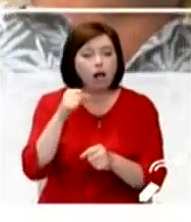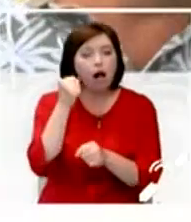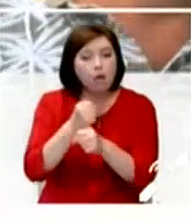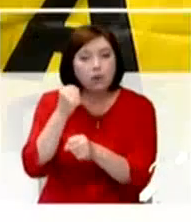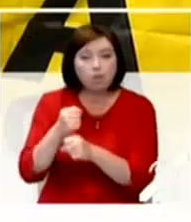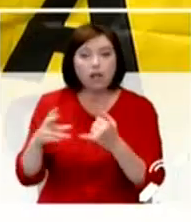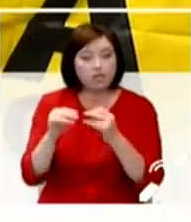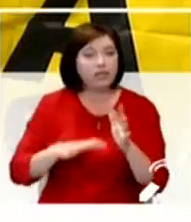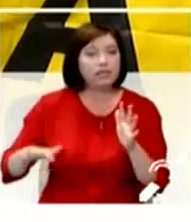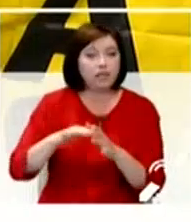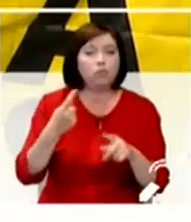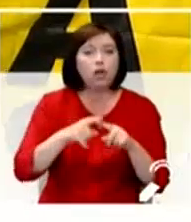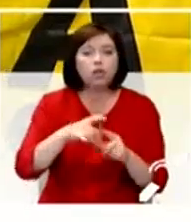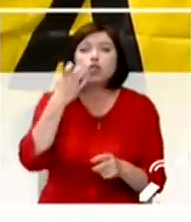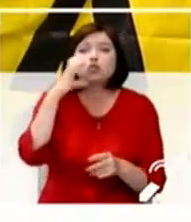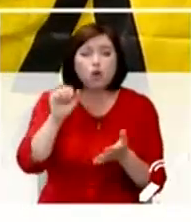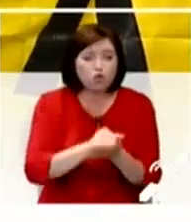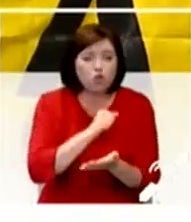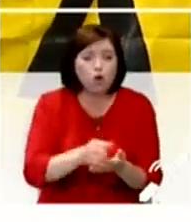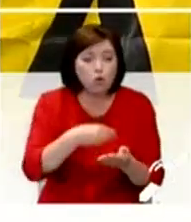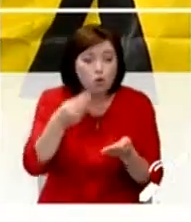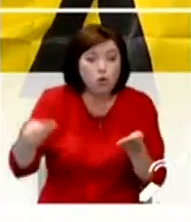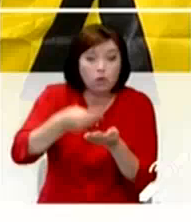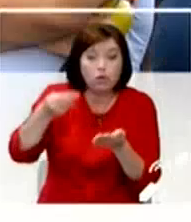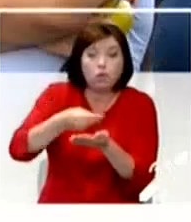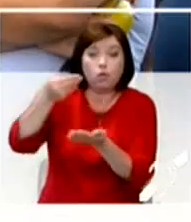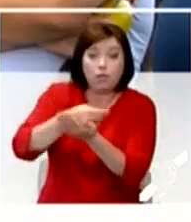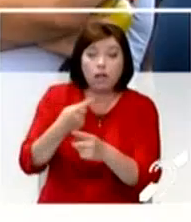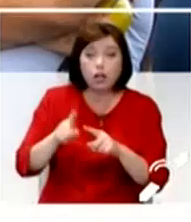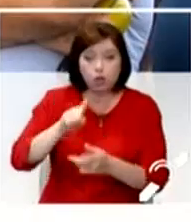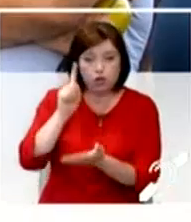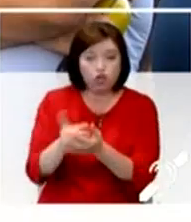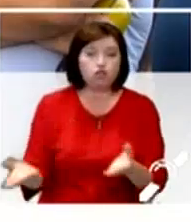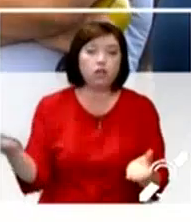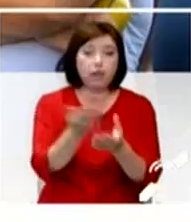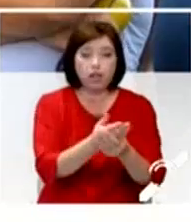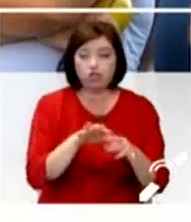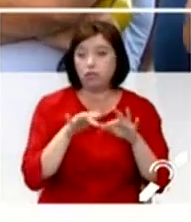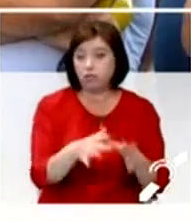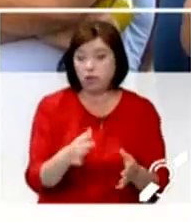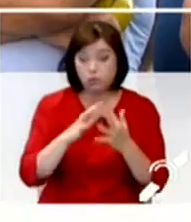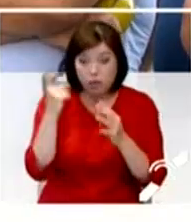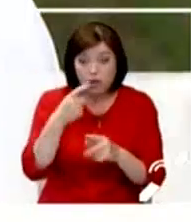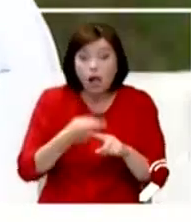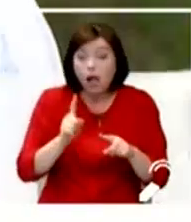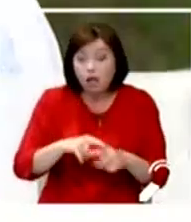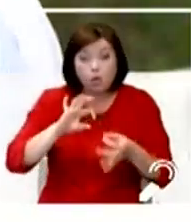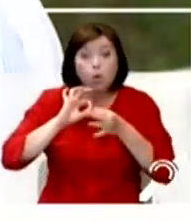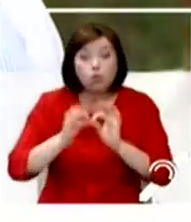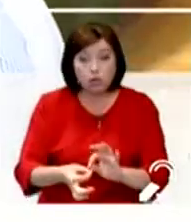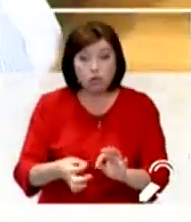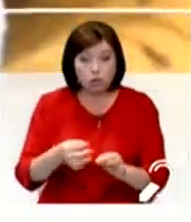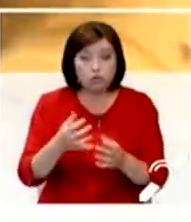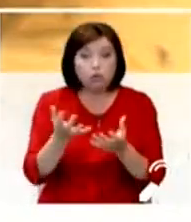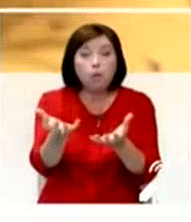în gestiunea lor. Ar fi vorba de sute de acte pe care beneficiarii de subvenții trebuie să le anexeze la dosar. Agricultorii spun că asta va îngreuna